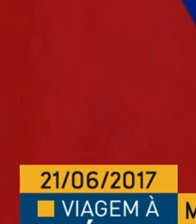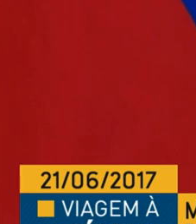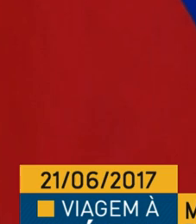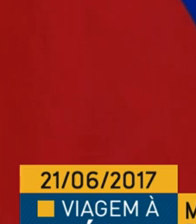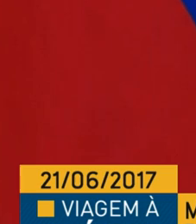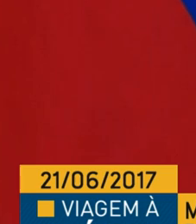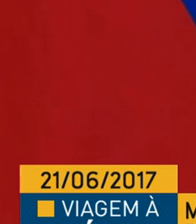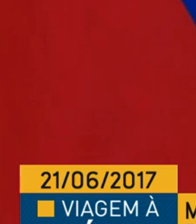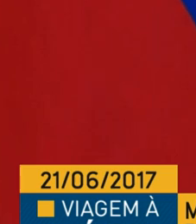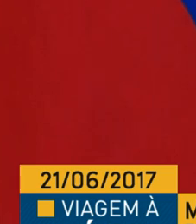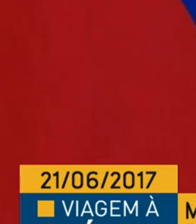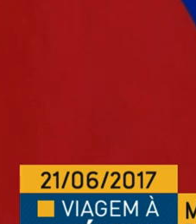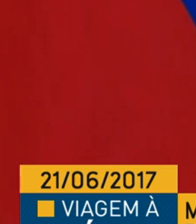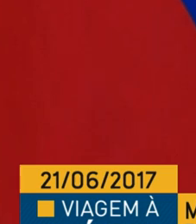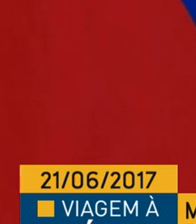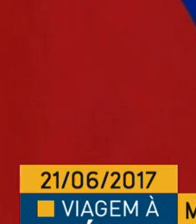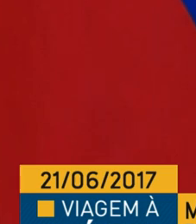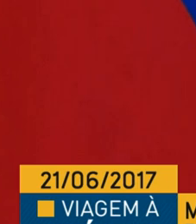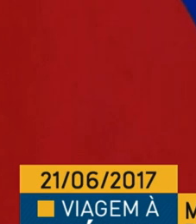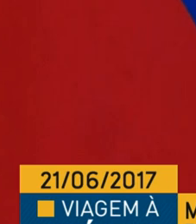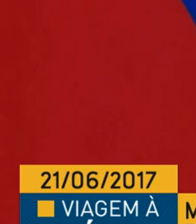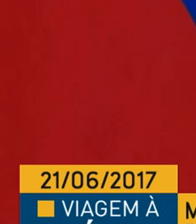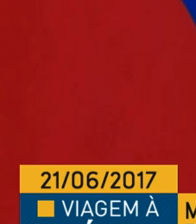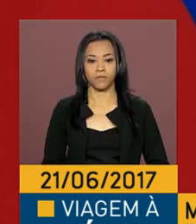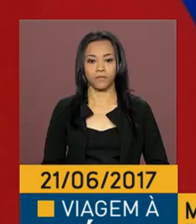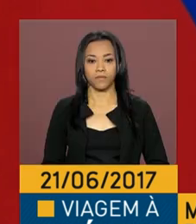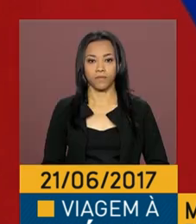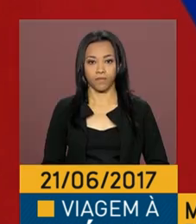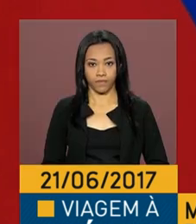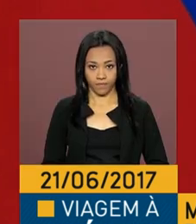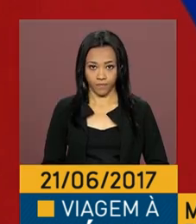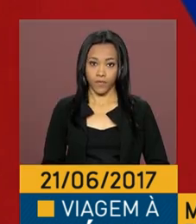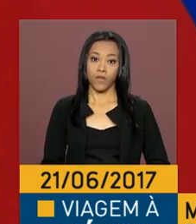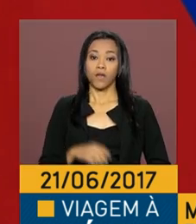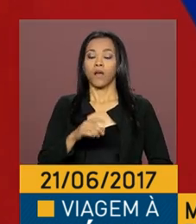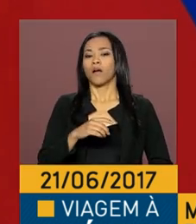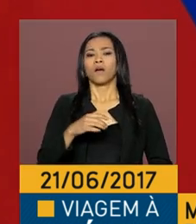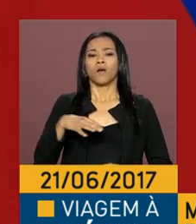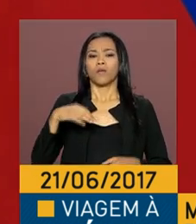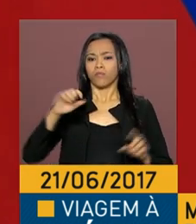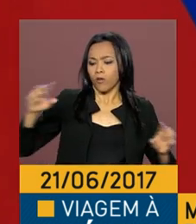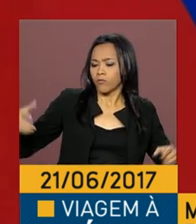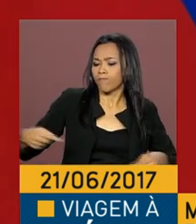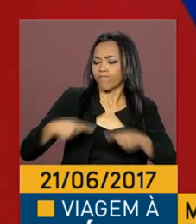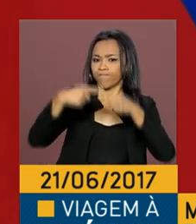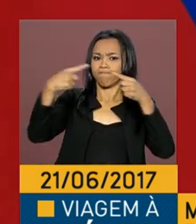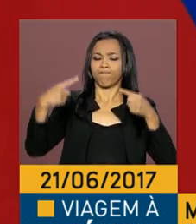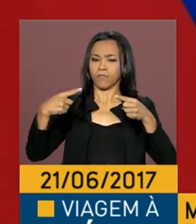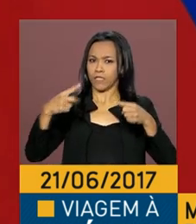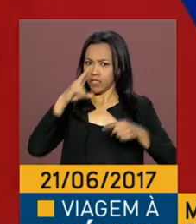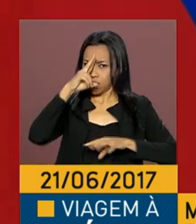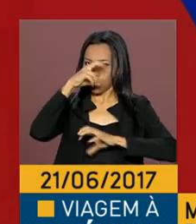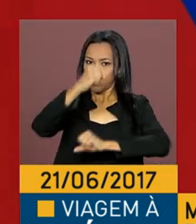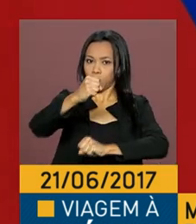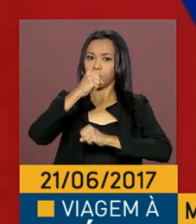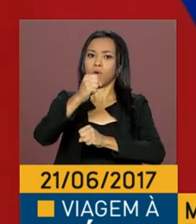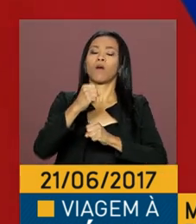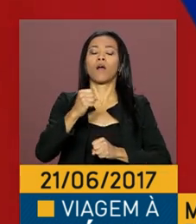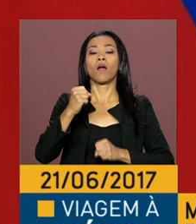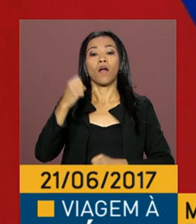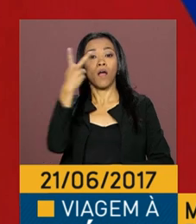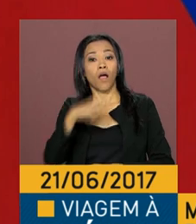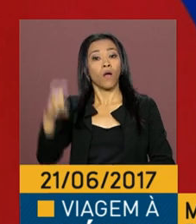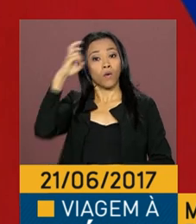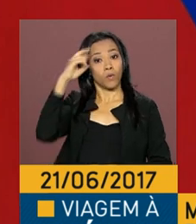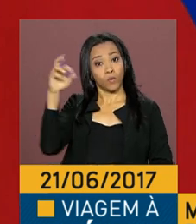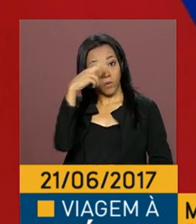войне над фашизмом. Наша ligação com a Rússia é muito forte. A cultura russa